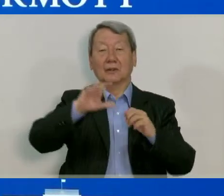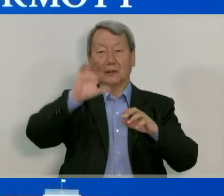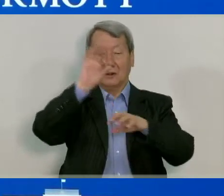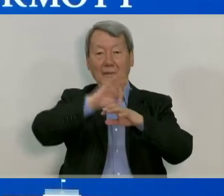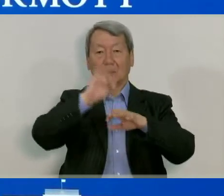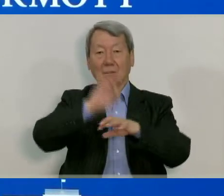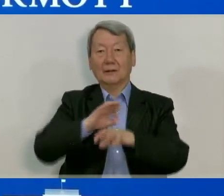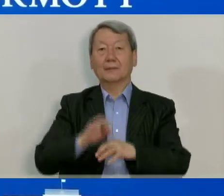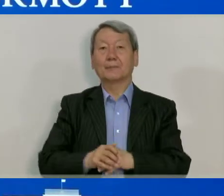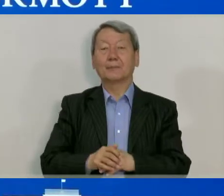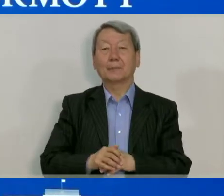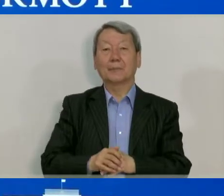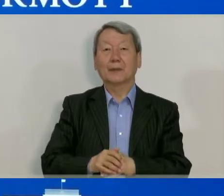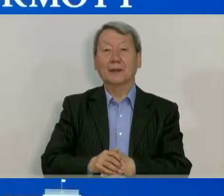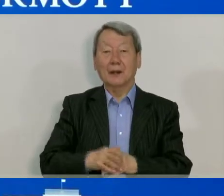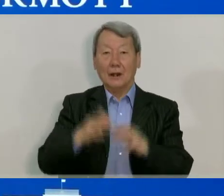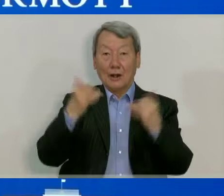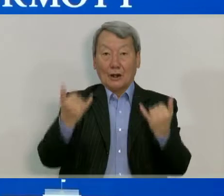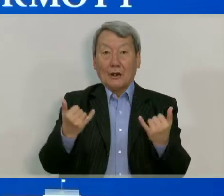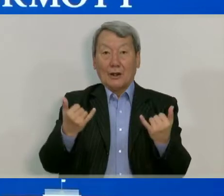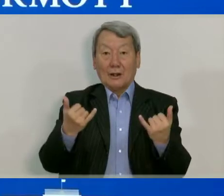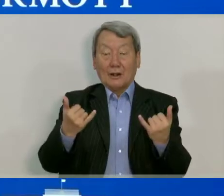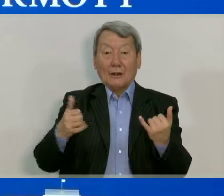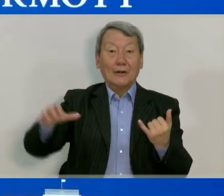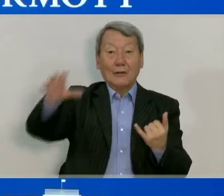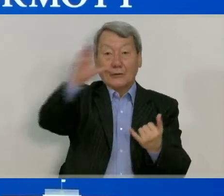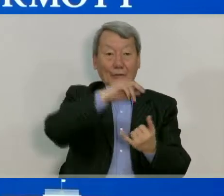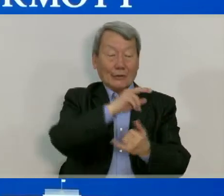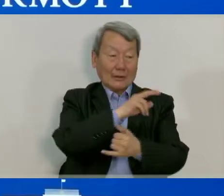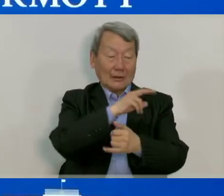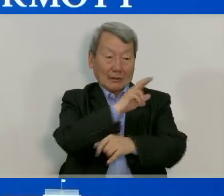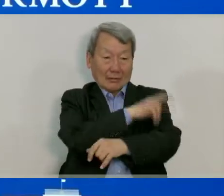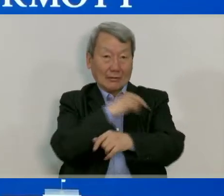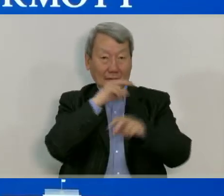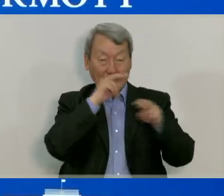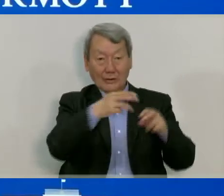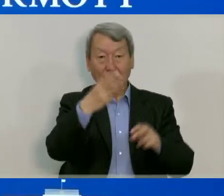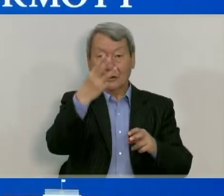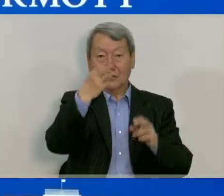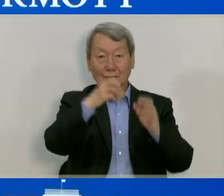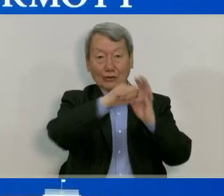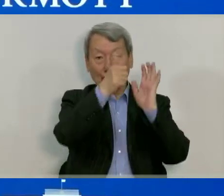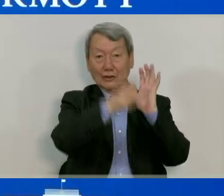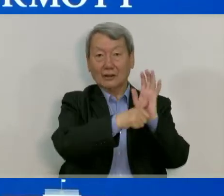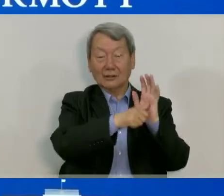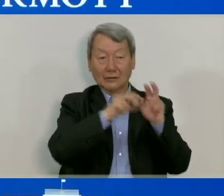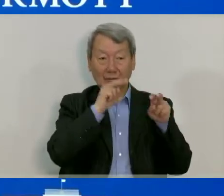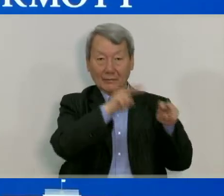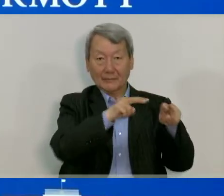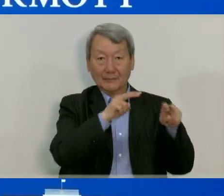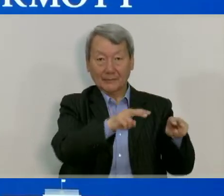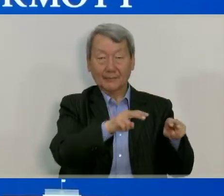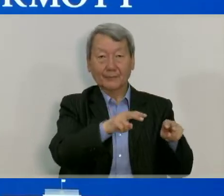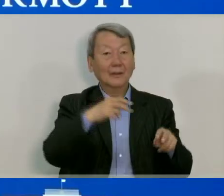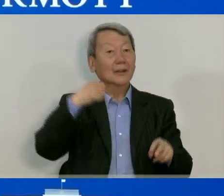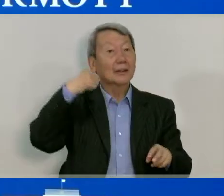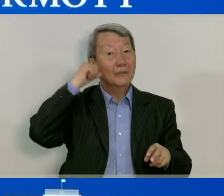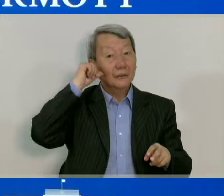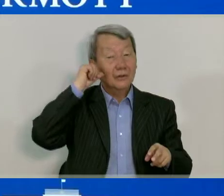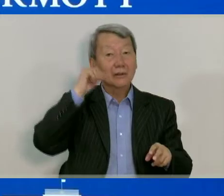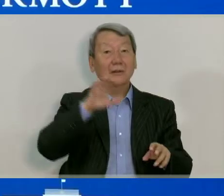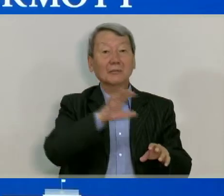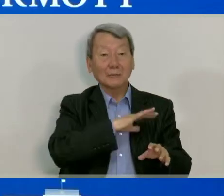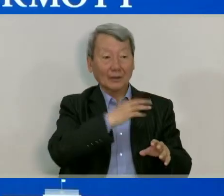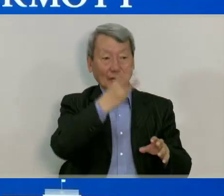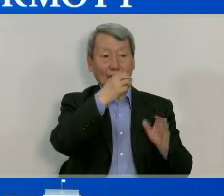случаев. На сегодня в стационарах находится 316. Вчера тоже такая